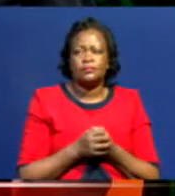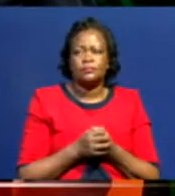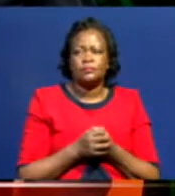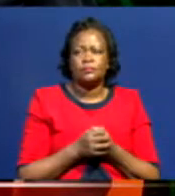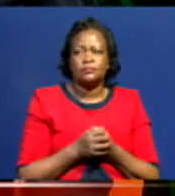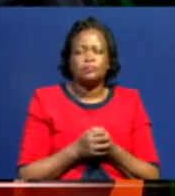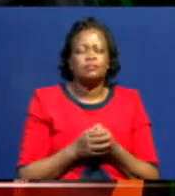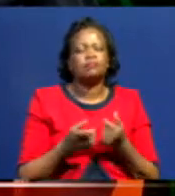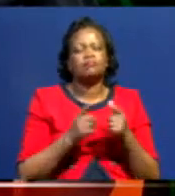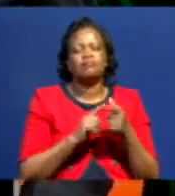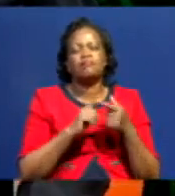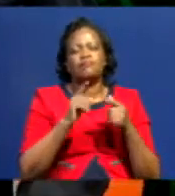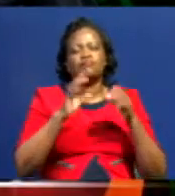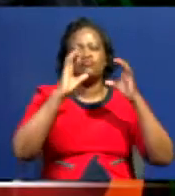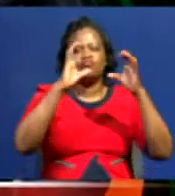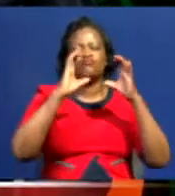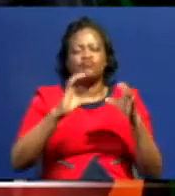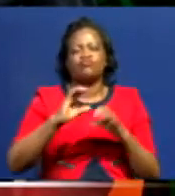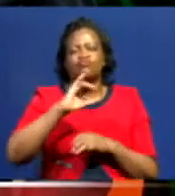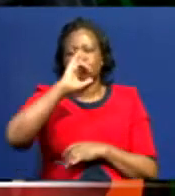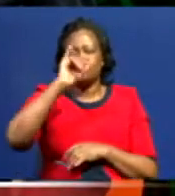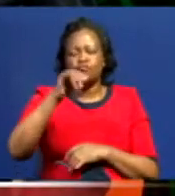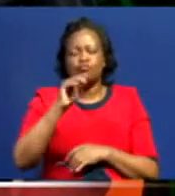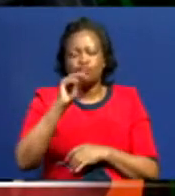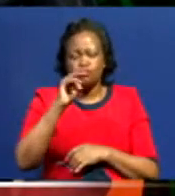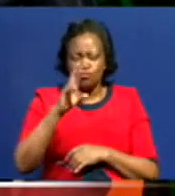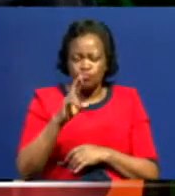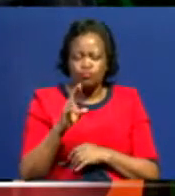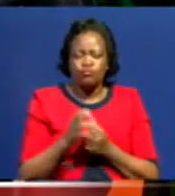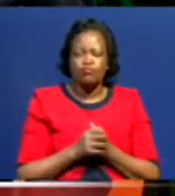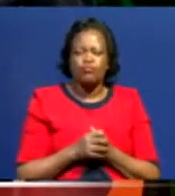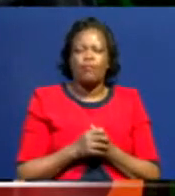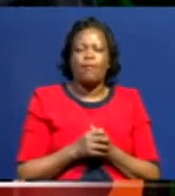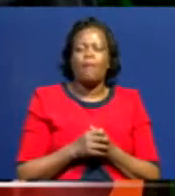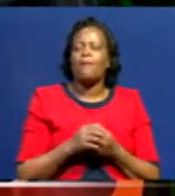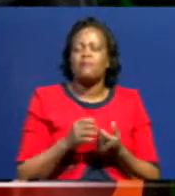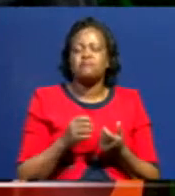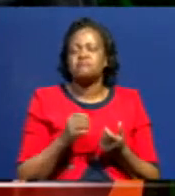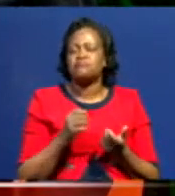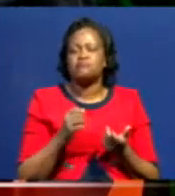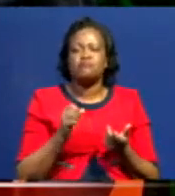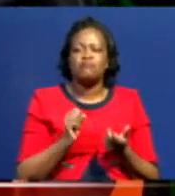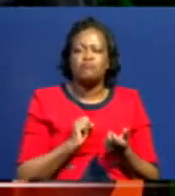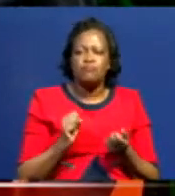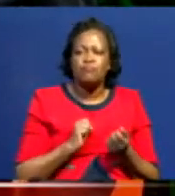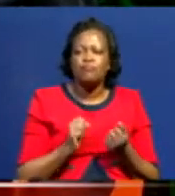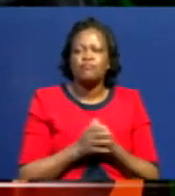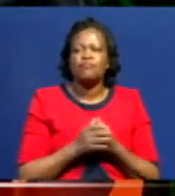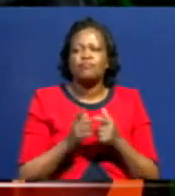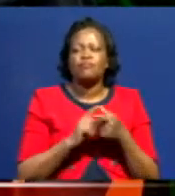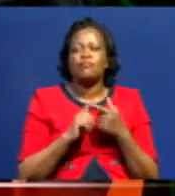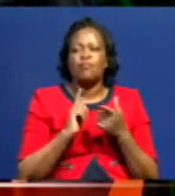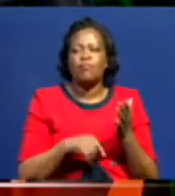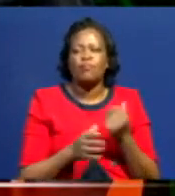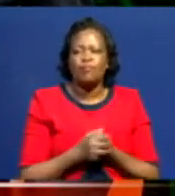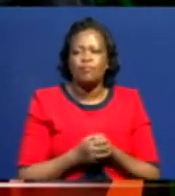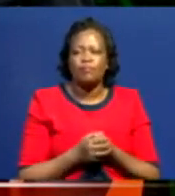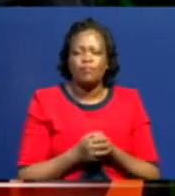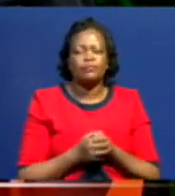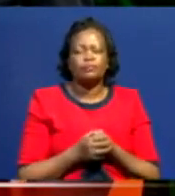Kocha wa Junior Starlets Mildred Cheche amekitaja kikosi cha muda kitakachoshiriki mechi za kufuzu kwa kombe la dunia kwa